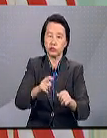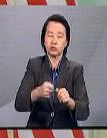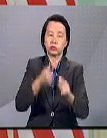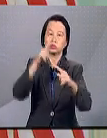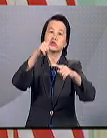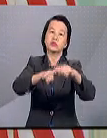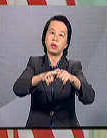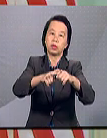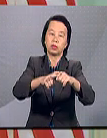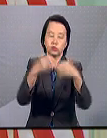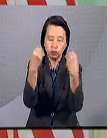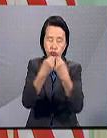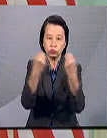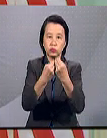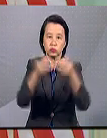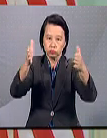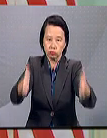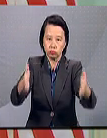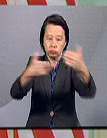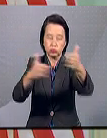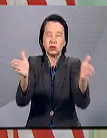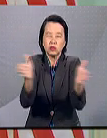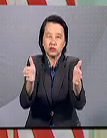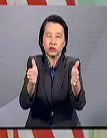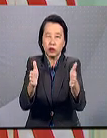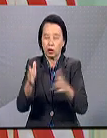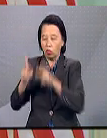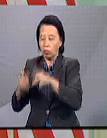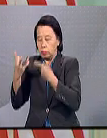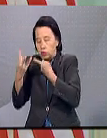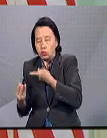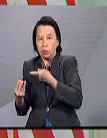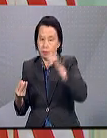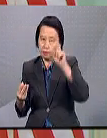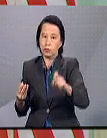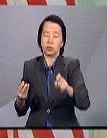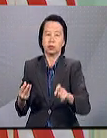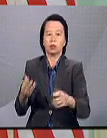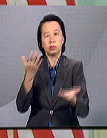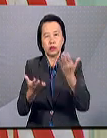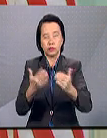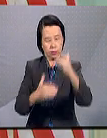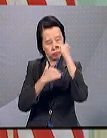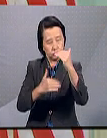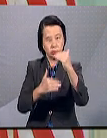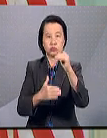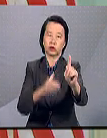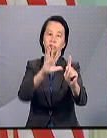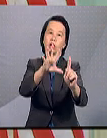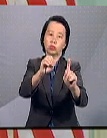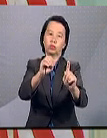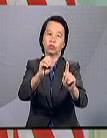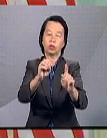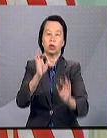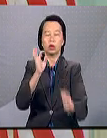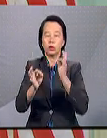berdasarkan jumlah yang dibolehkan di kawasan yang sempit seperti itu. Mungkin maksimum 150. Walaupun kita